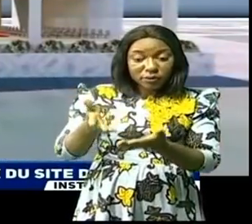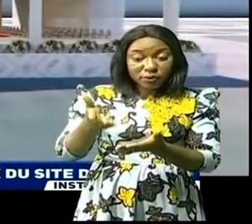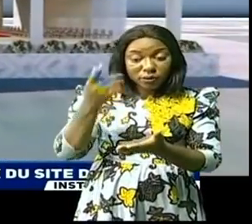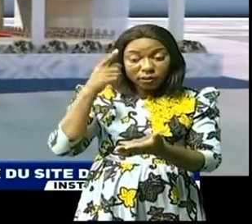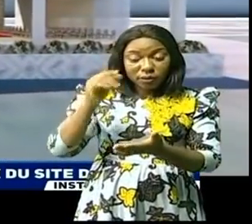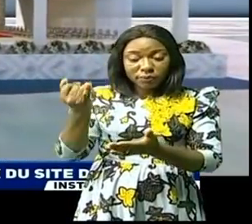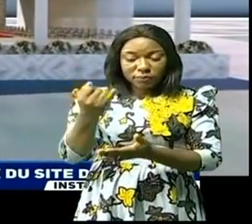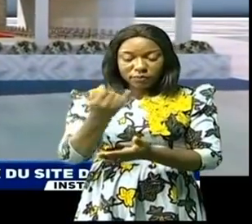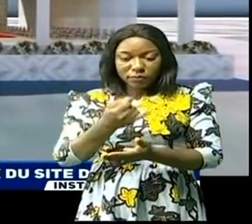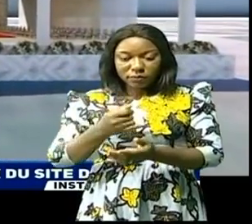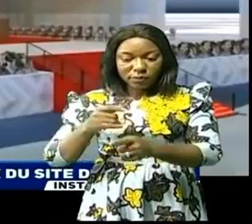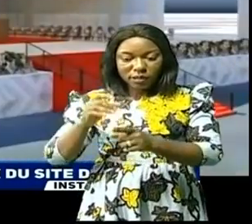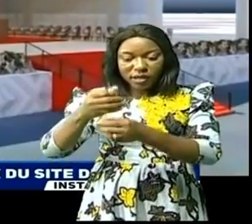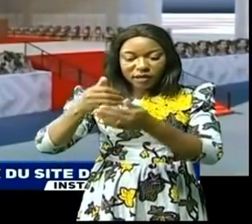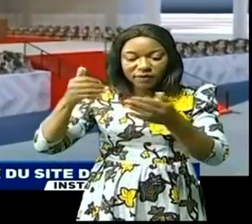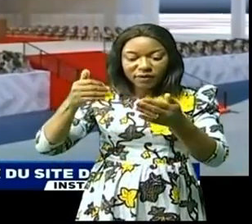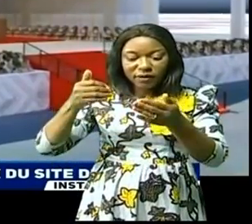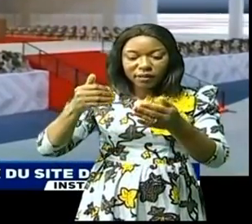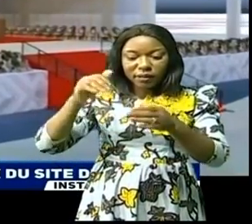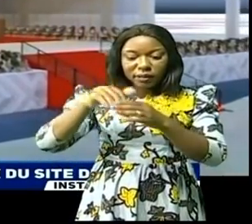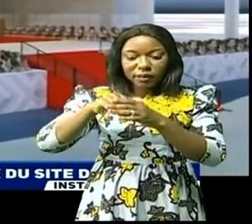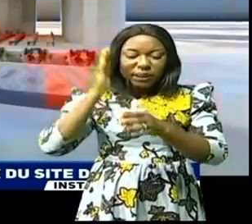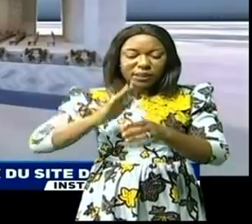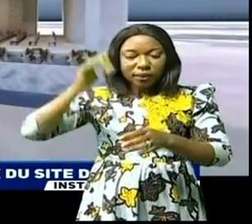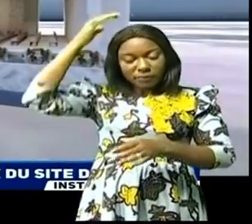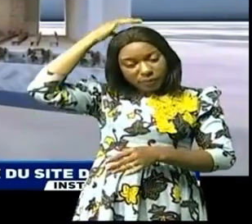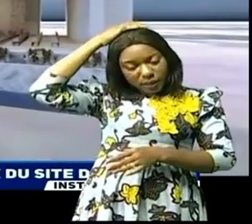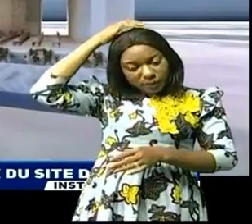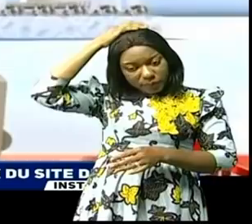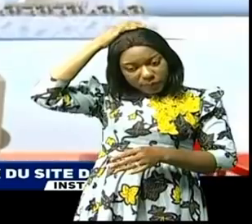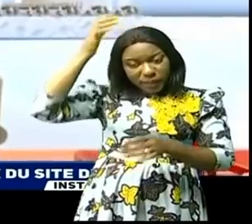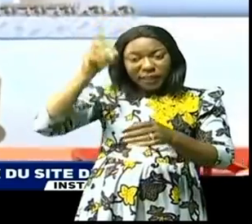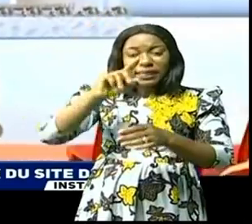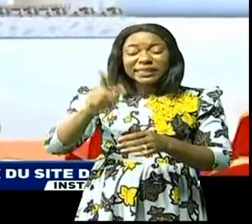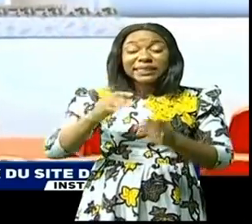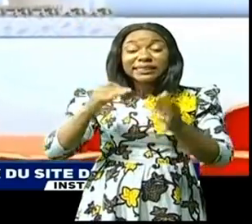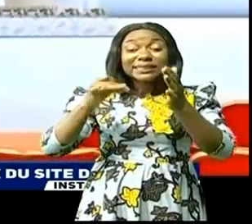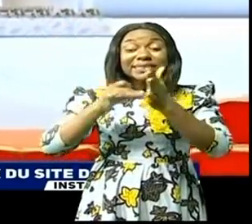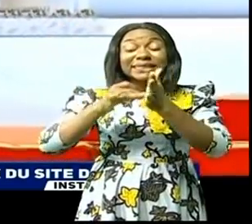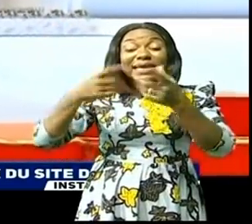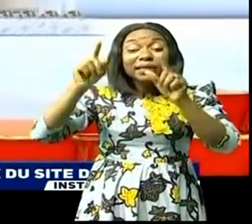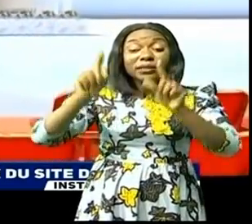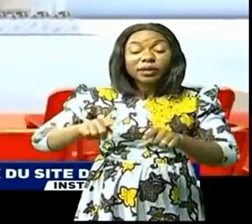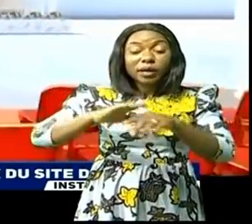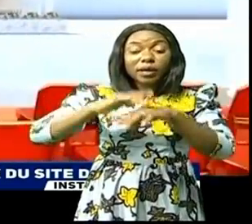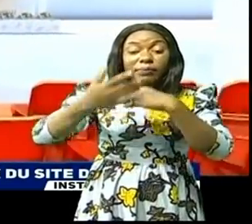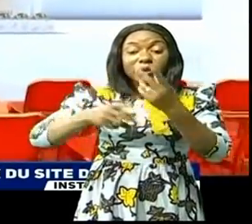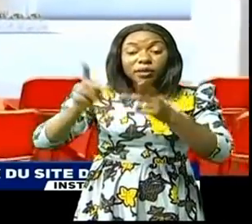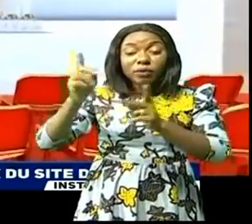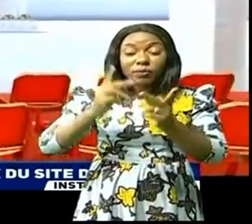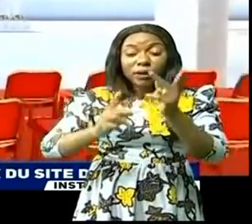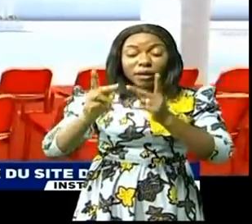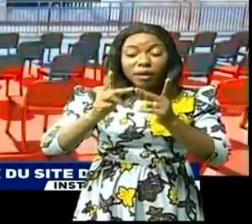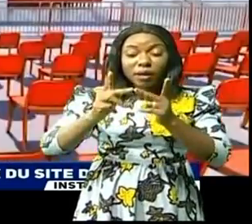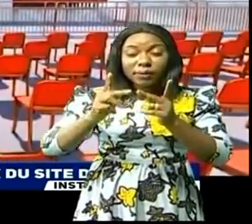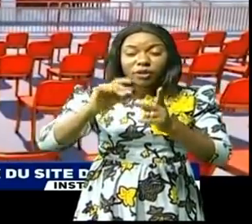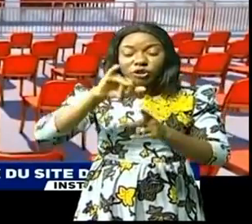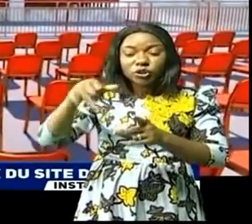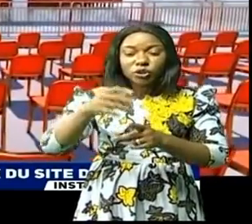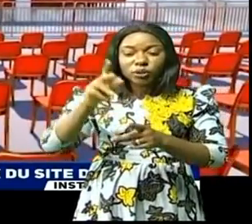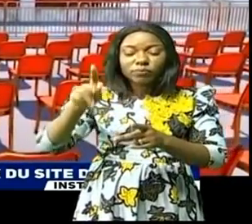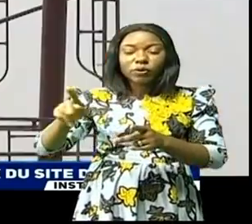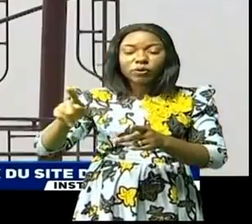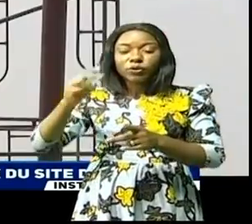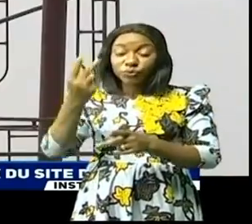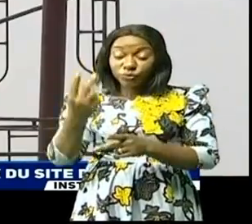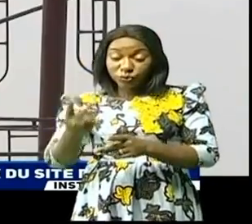maquette avant l'arrivée de sa sainteté le pape, 37 ans après la deuxième visite du pape Jean-Paul II au pays de Joseph